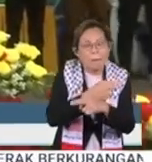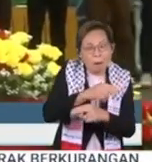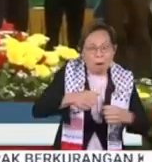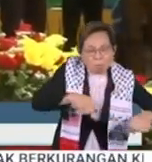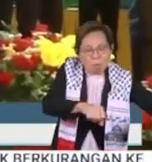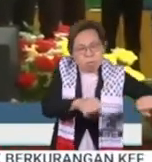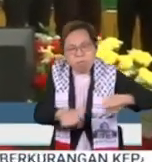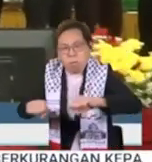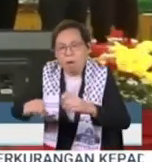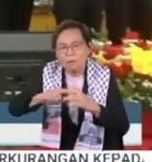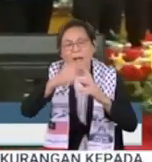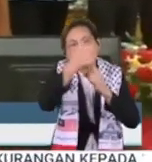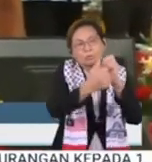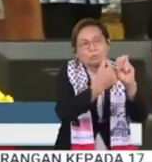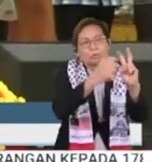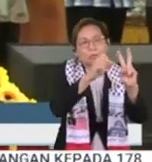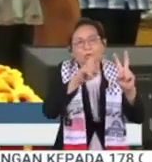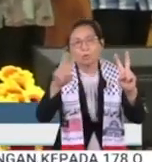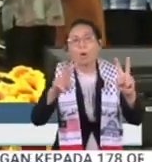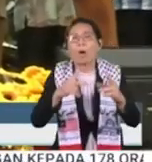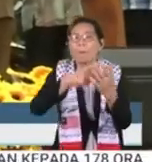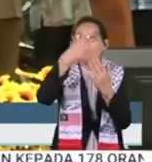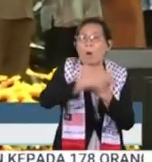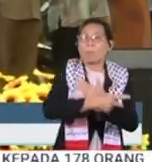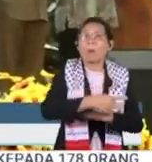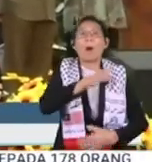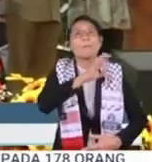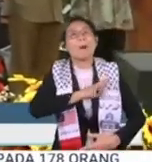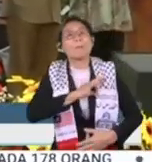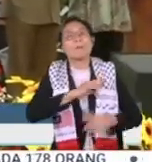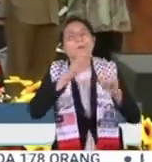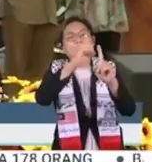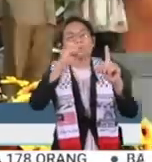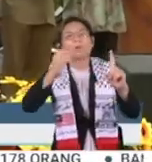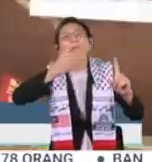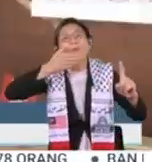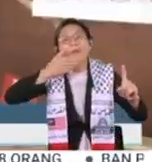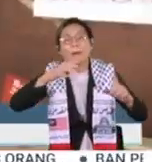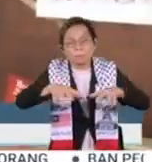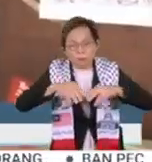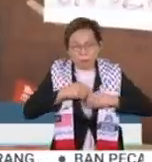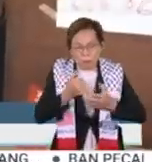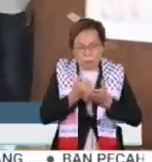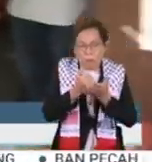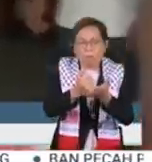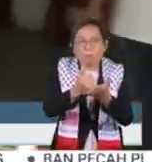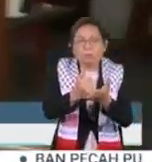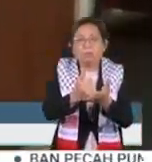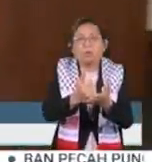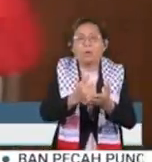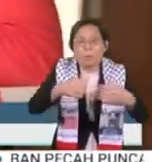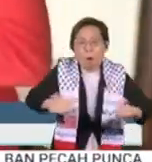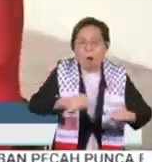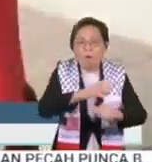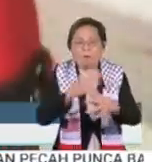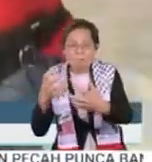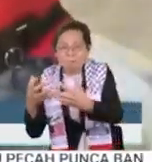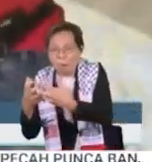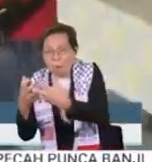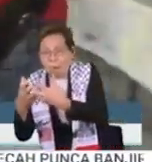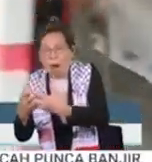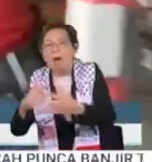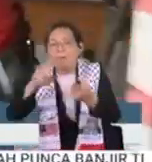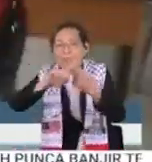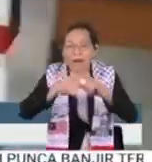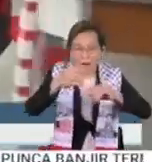2022, program tersebut berjaya memanfaatkan 100 belia yang menerima bantuan motosikal dan padanan pekerjaan sebagai rakan